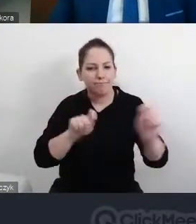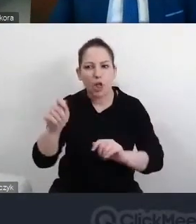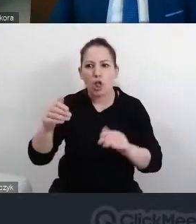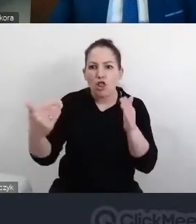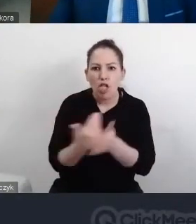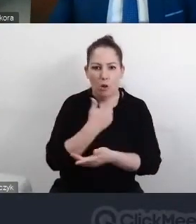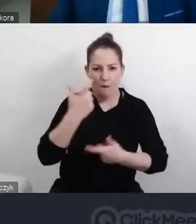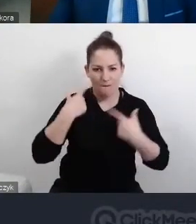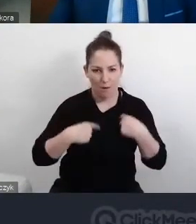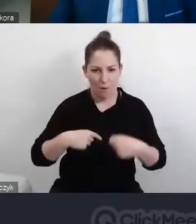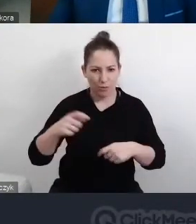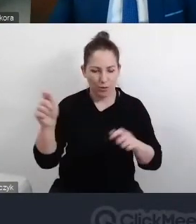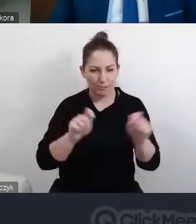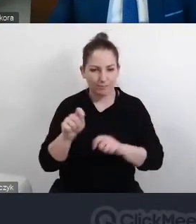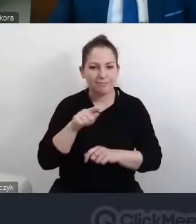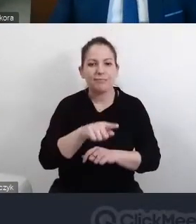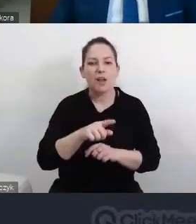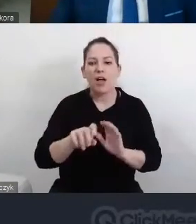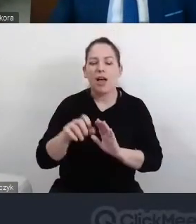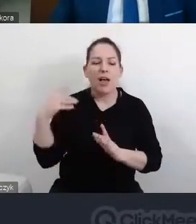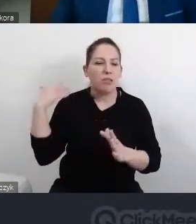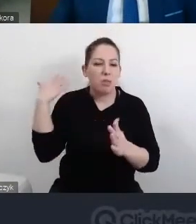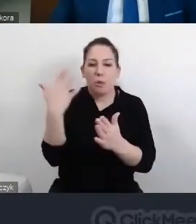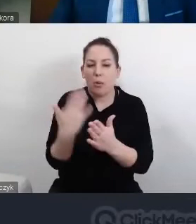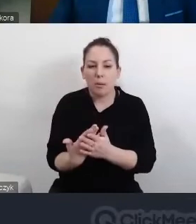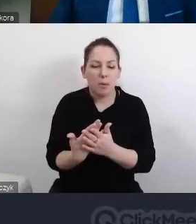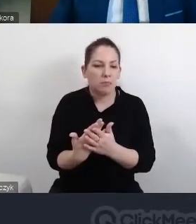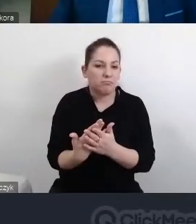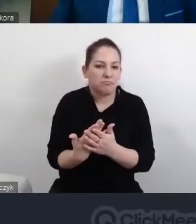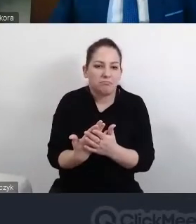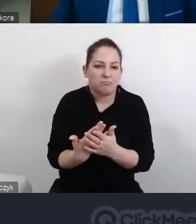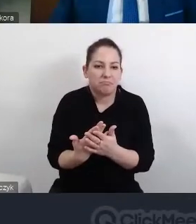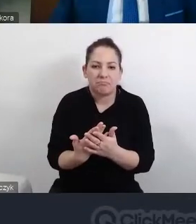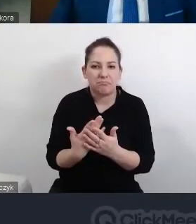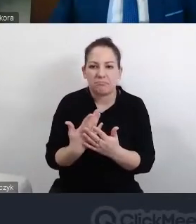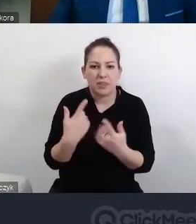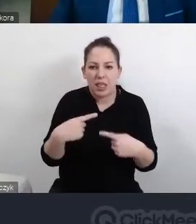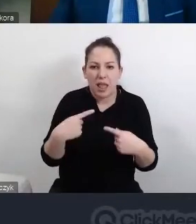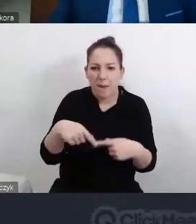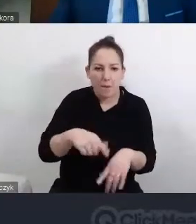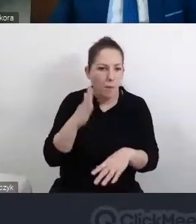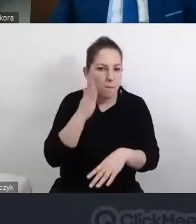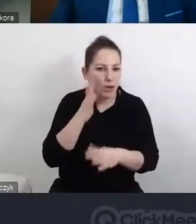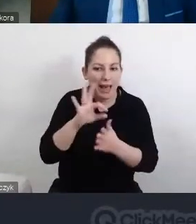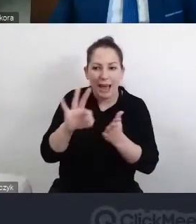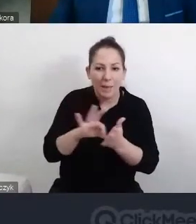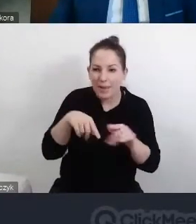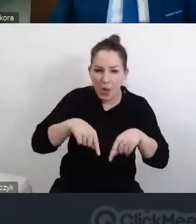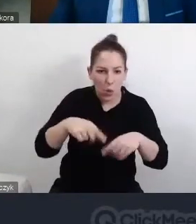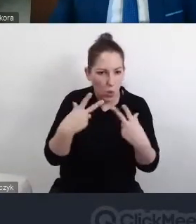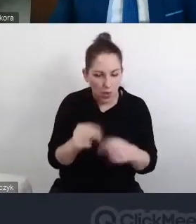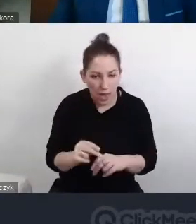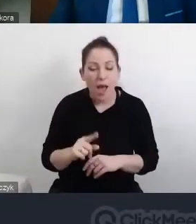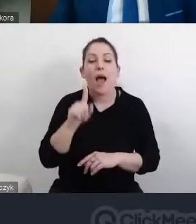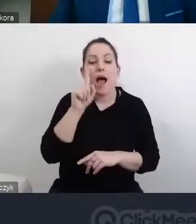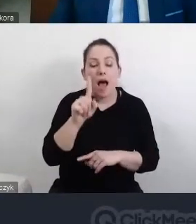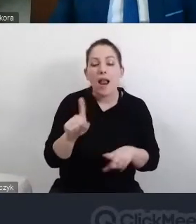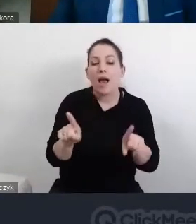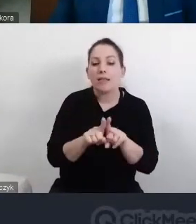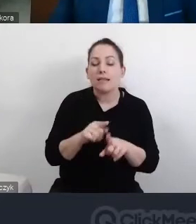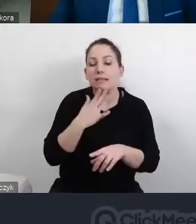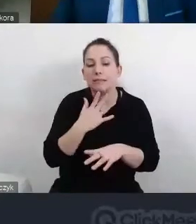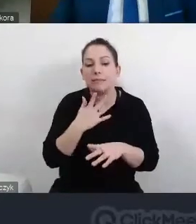osoby, które do tej pory no nie mieszkały na terenie naszej gminy, ale z drugiej strony